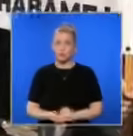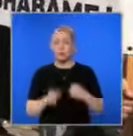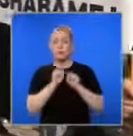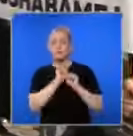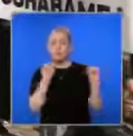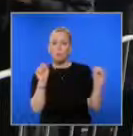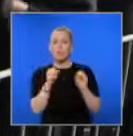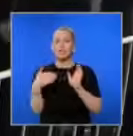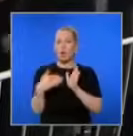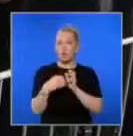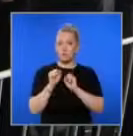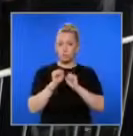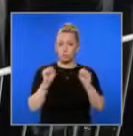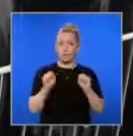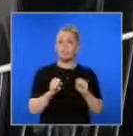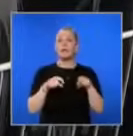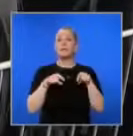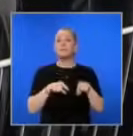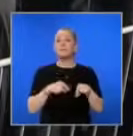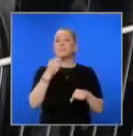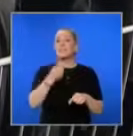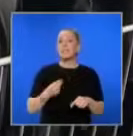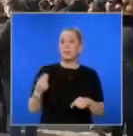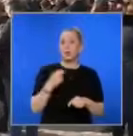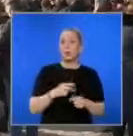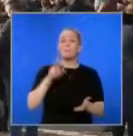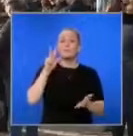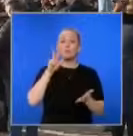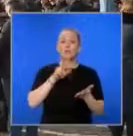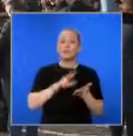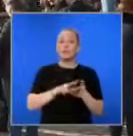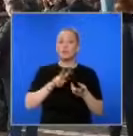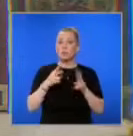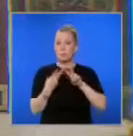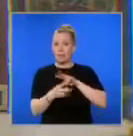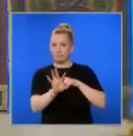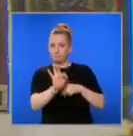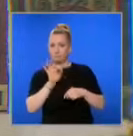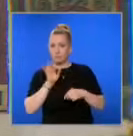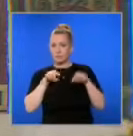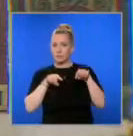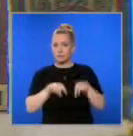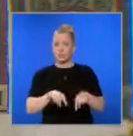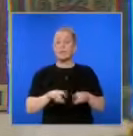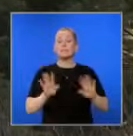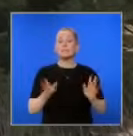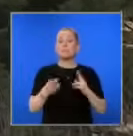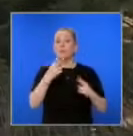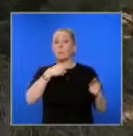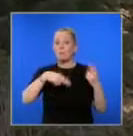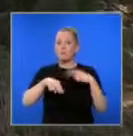Протест и контрапротест под прозорците на синода потвърдиха касирания избор за Сливенски митрополит. Започва финансова проверка в